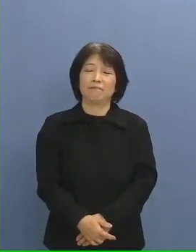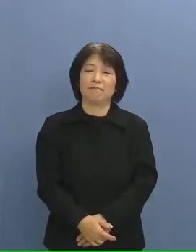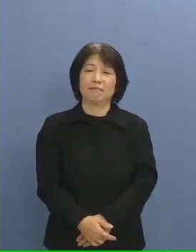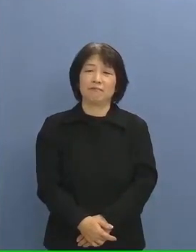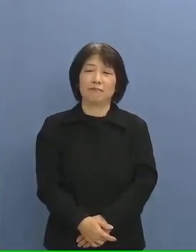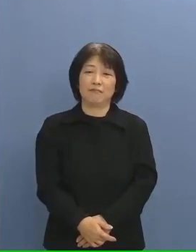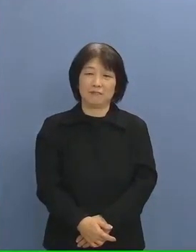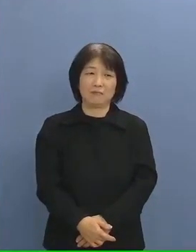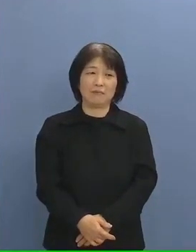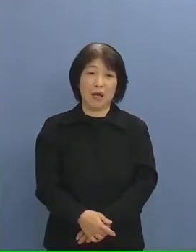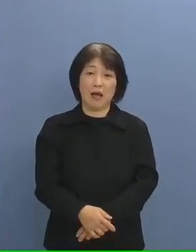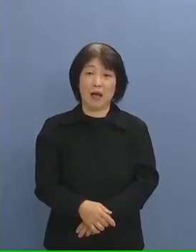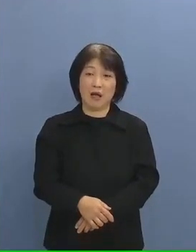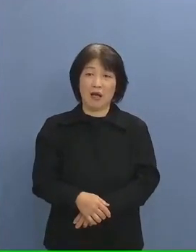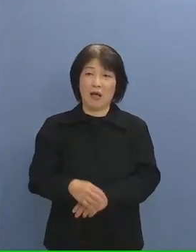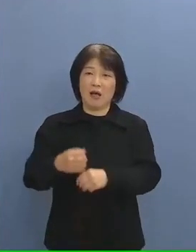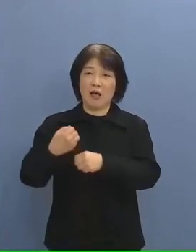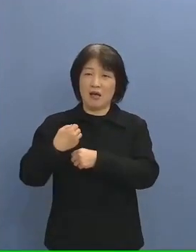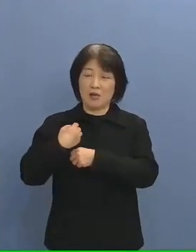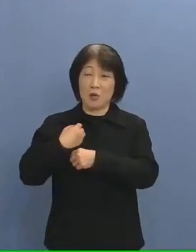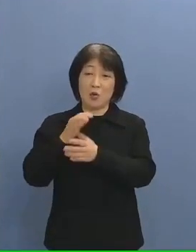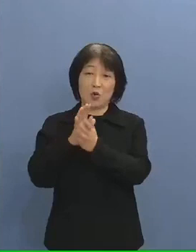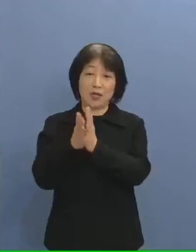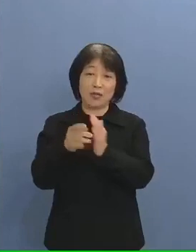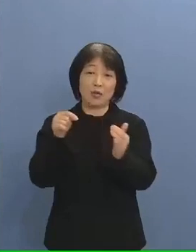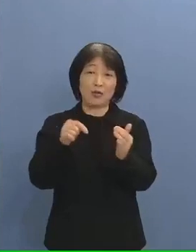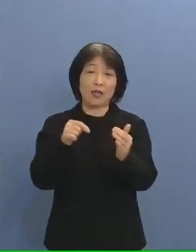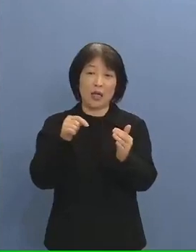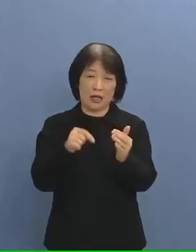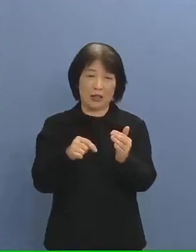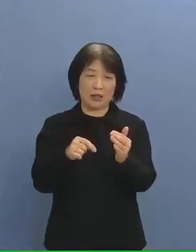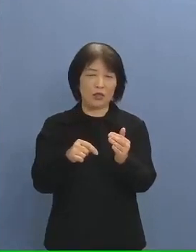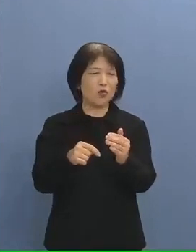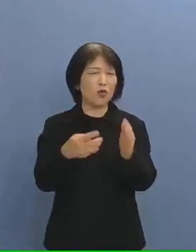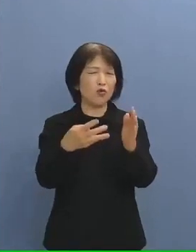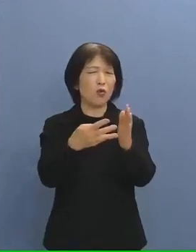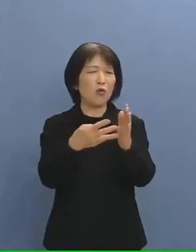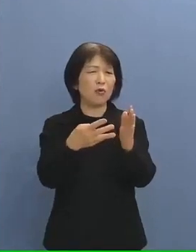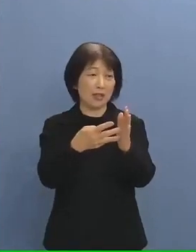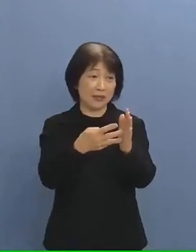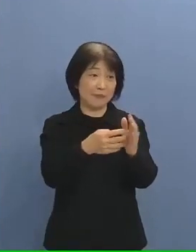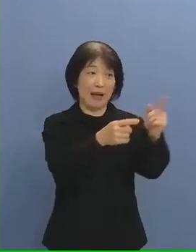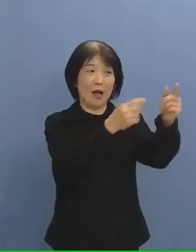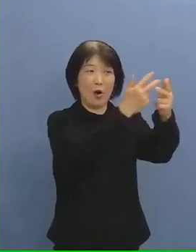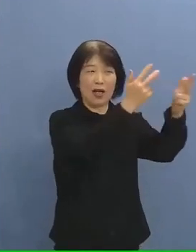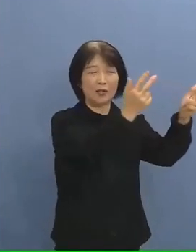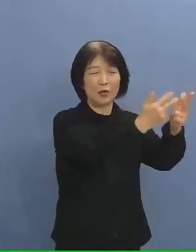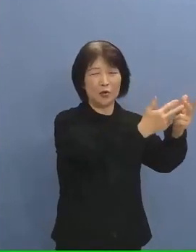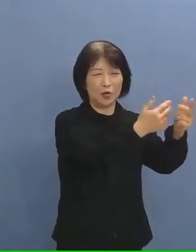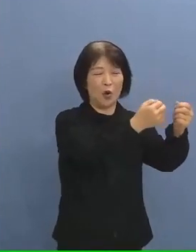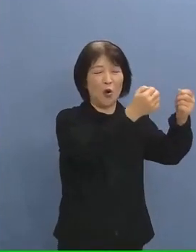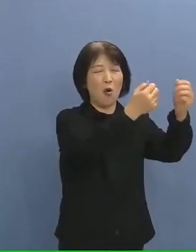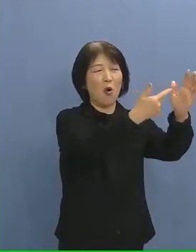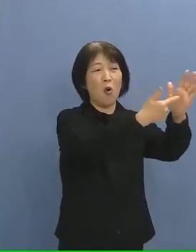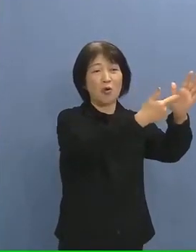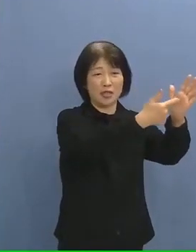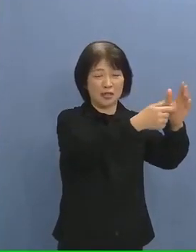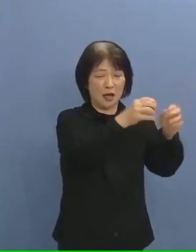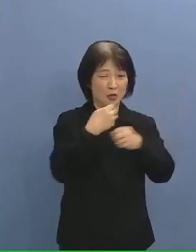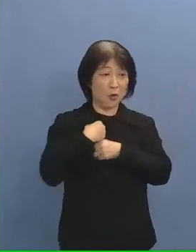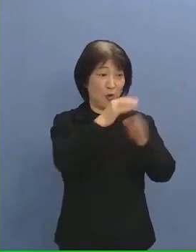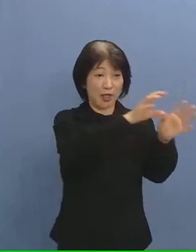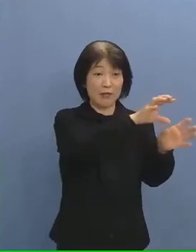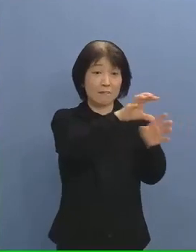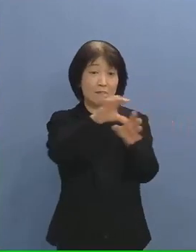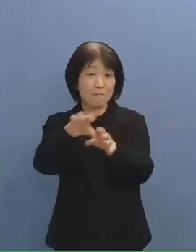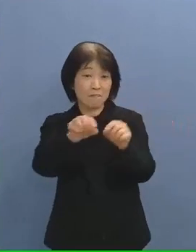当該法人が運営する施設っていうものもそもそもないということでした。今後具体的な実